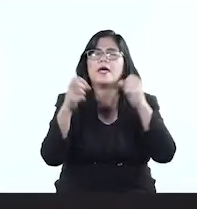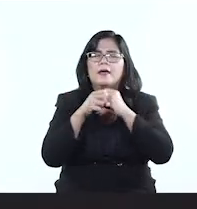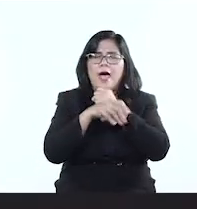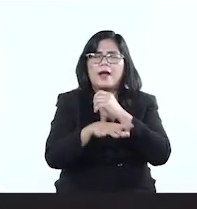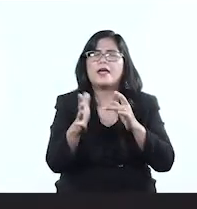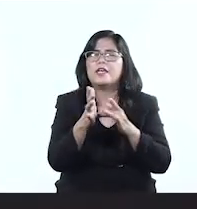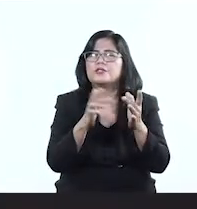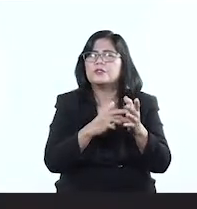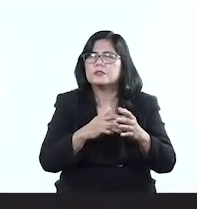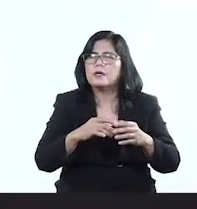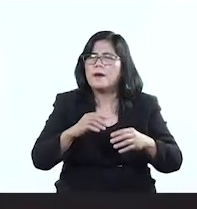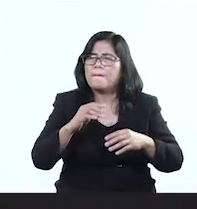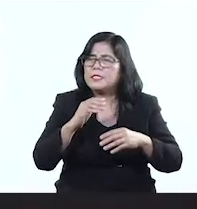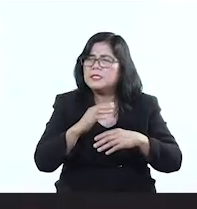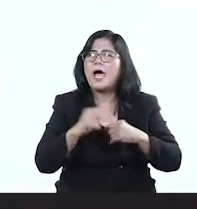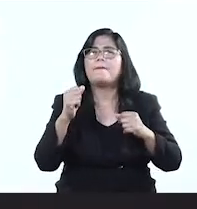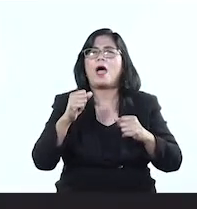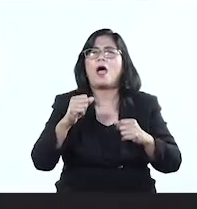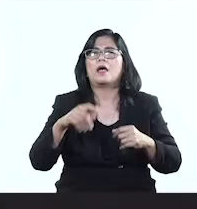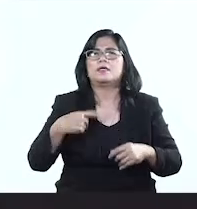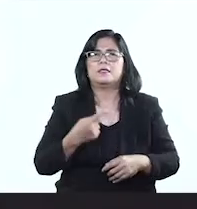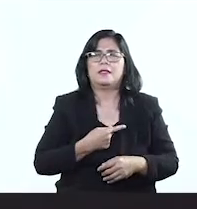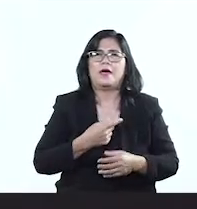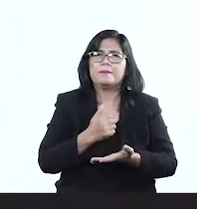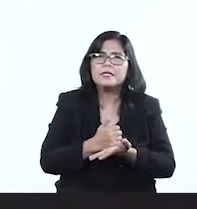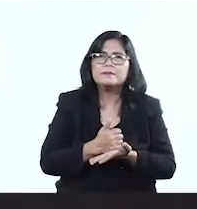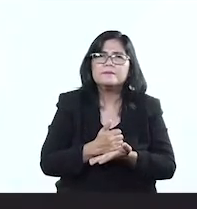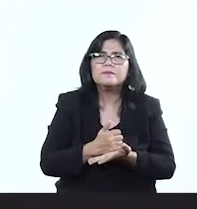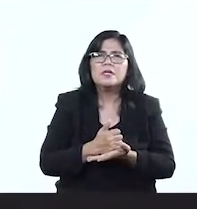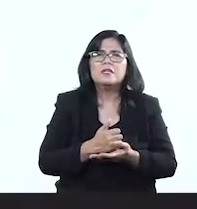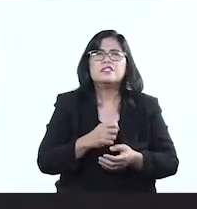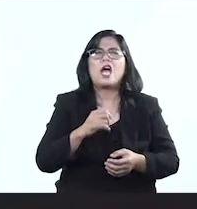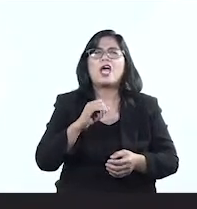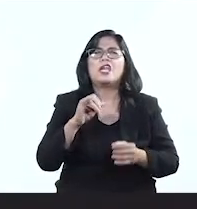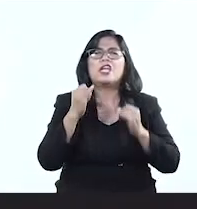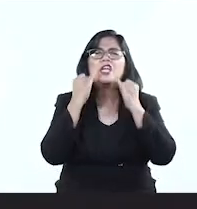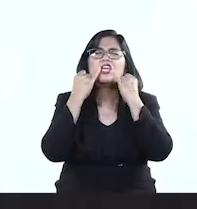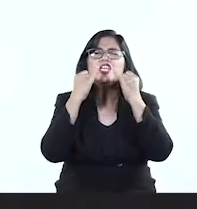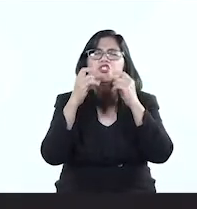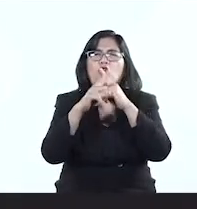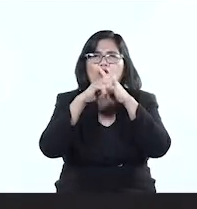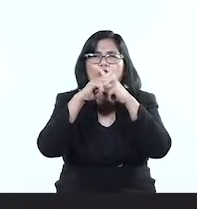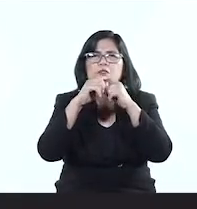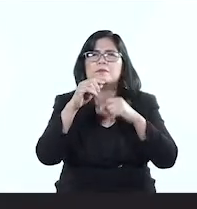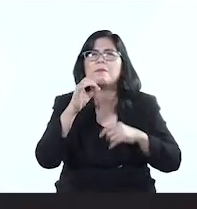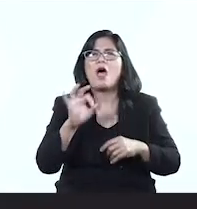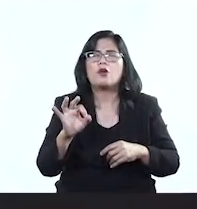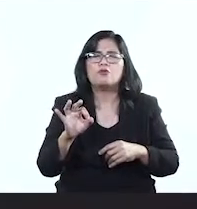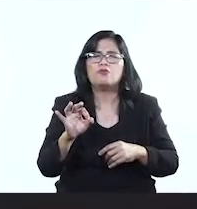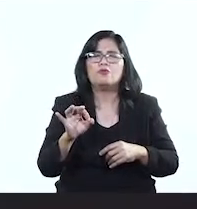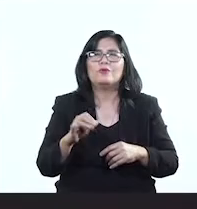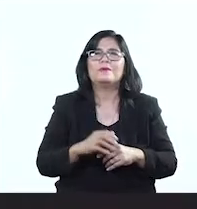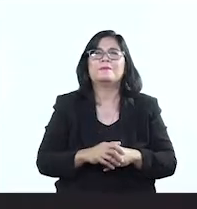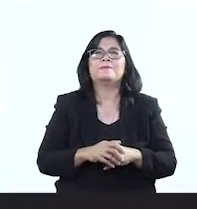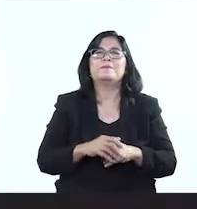Hai mencapai kita Hai jangan lagi bikin Subaru Gilbert bilang lewat perjamuan kudus covert sembuh